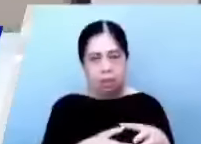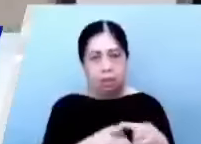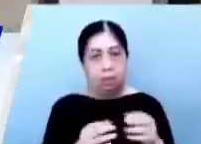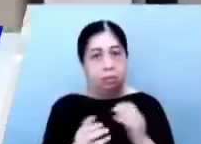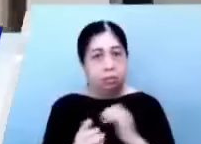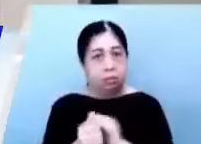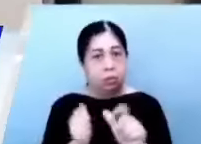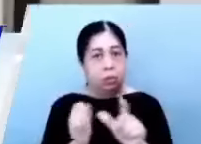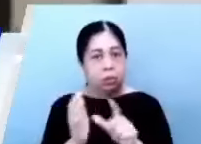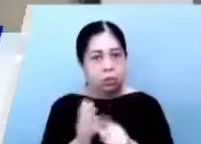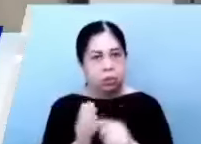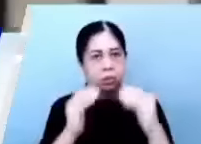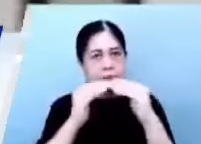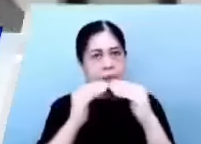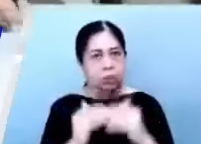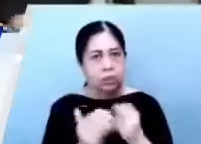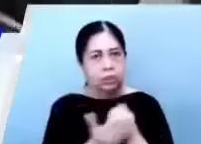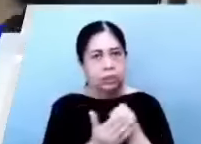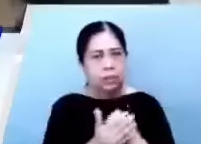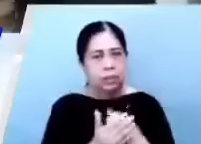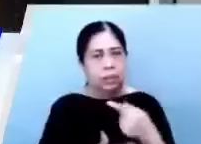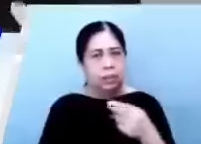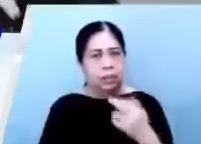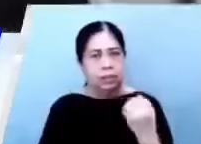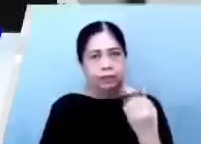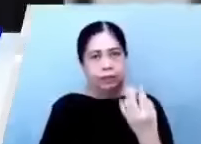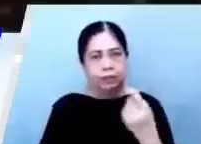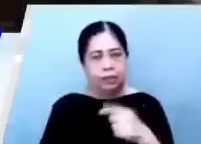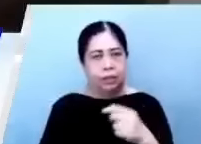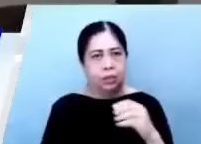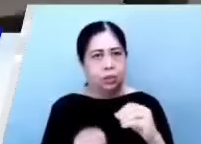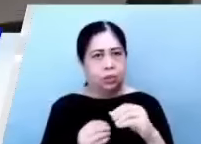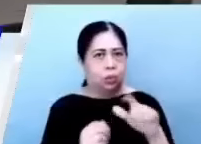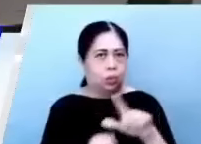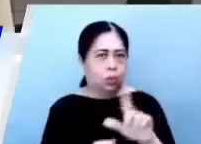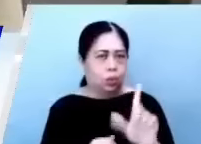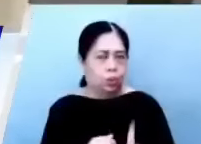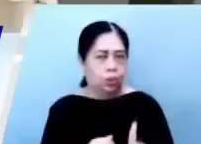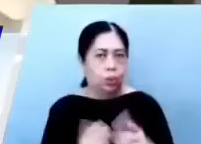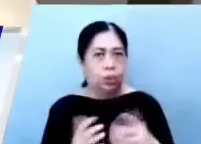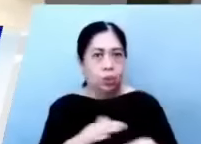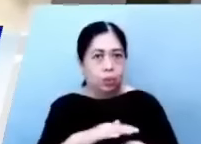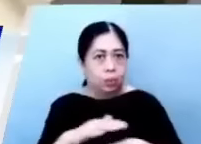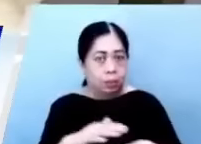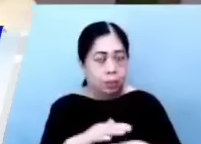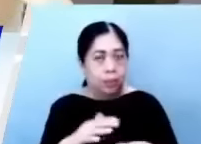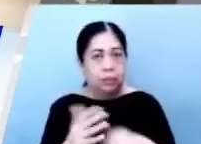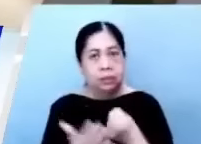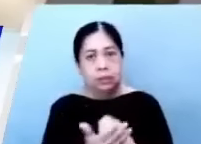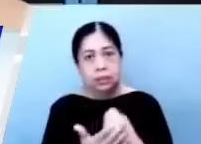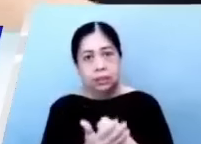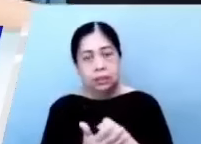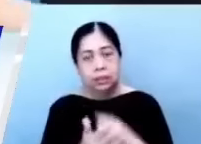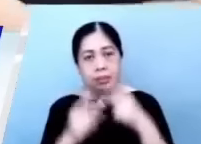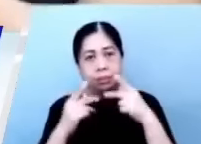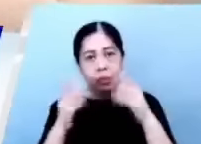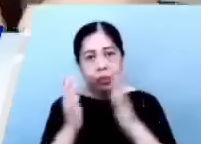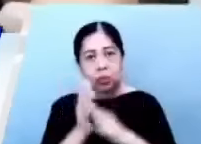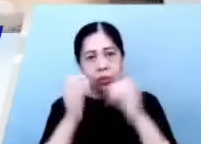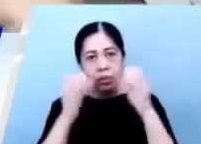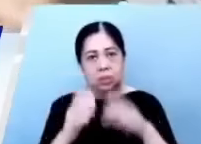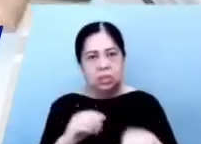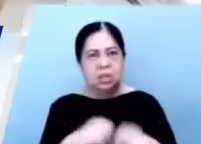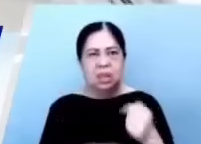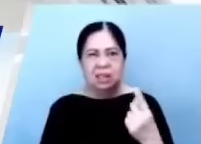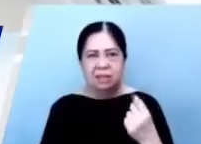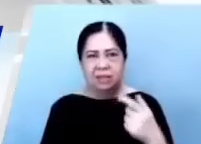magiging katumbas ng salary grade 15 ang pinakamababang sahod ng mga public school teacher. Sa ngayon, nasa salary grade 11 o